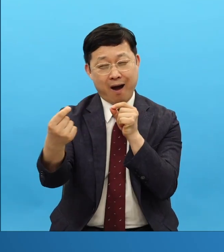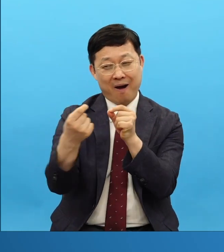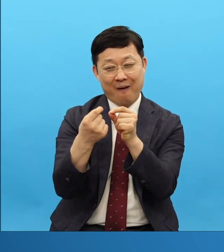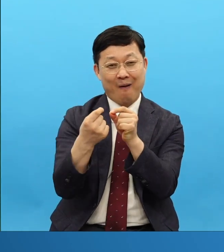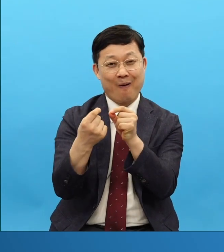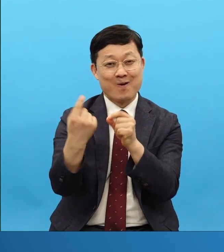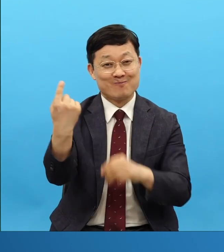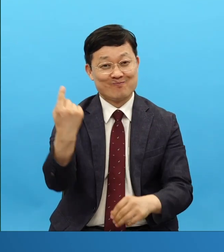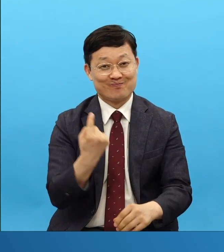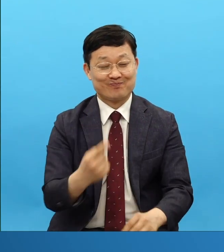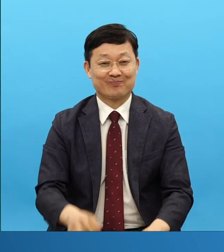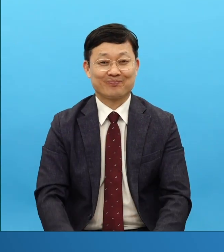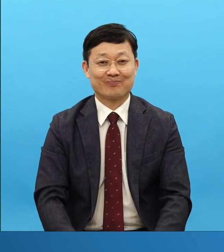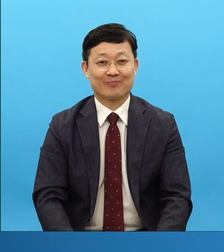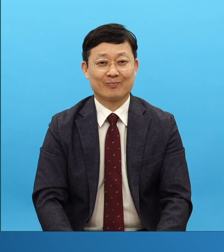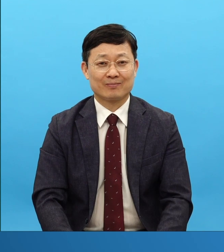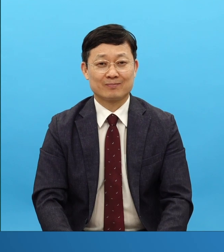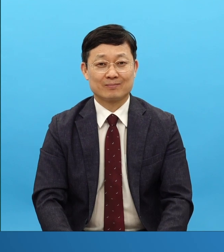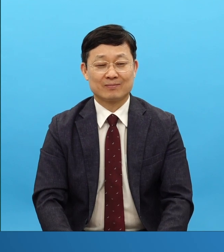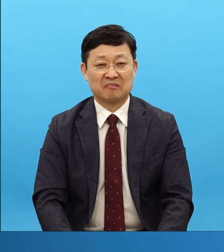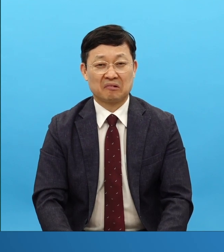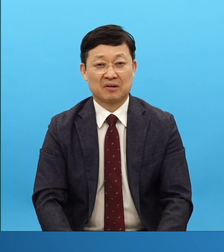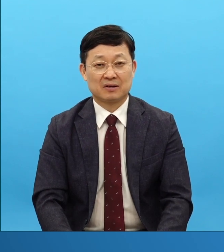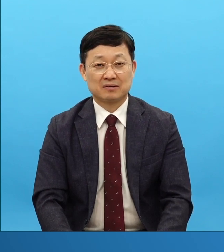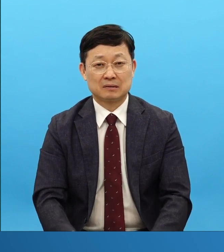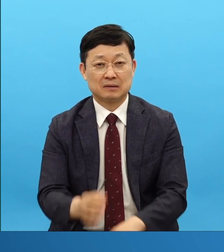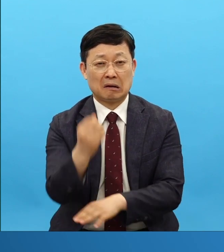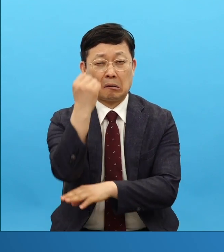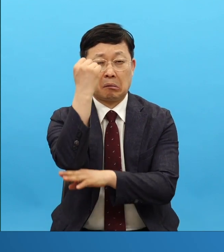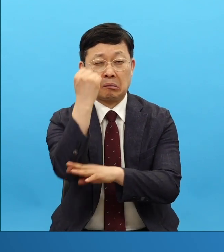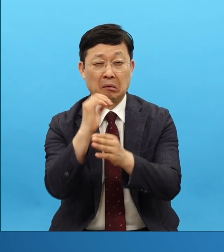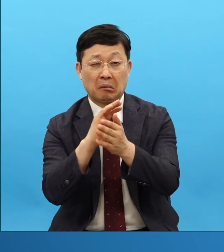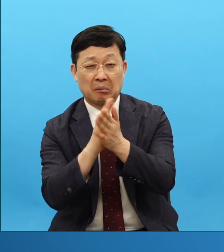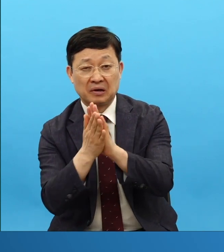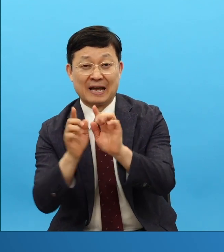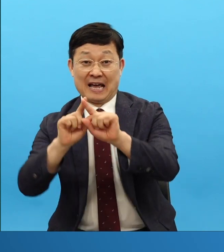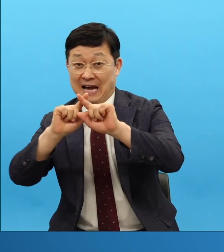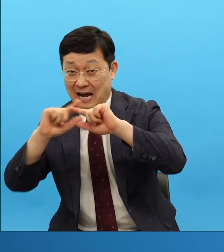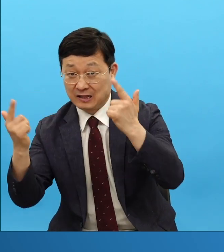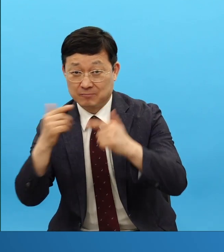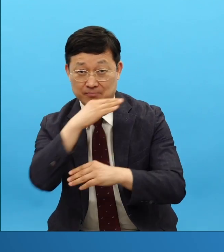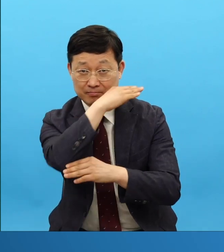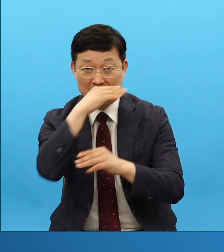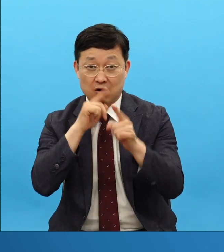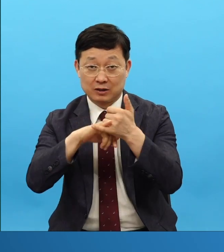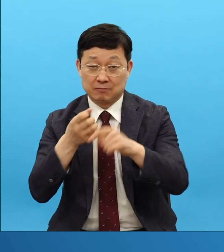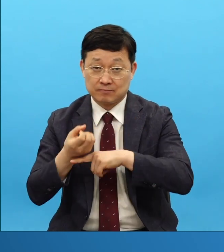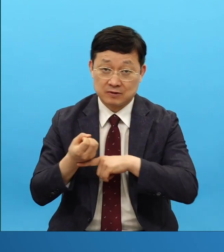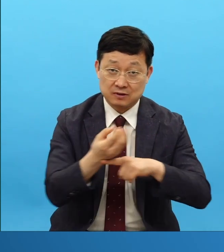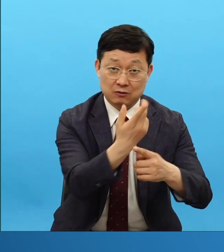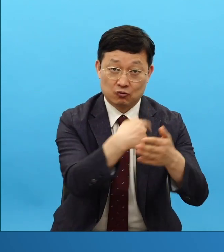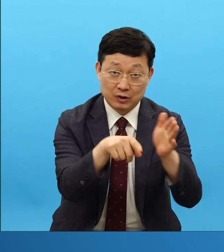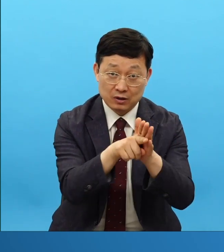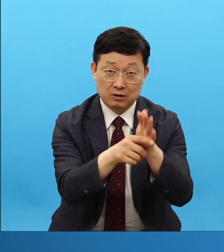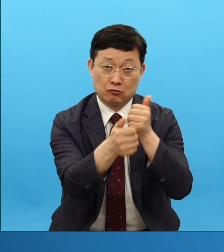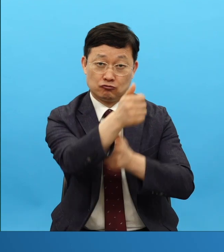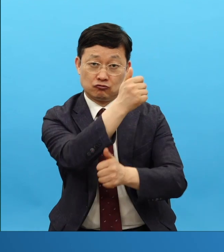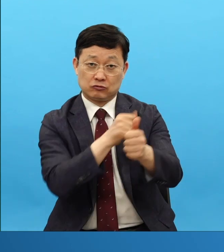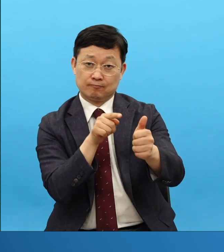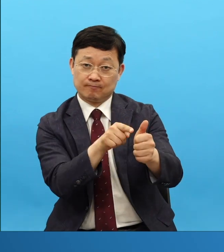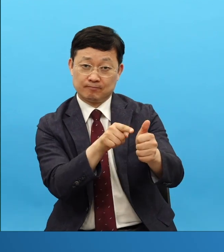다가왔습니다. 변질되지 않는 언약을 전달하기 위해 지금도 후대에게 모든